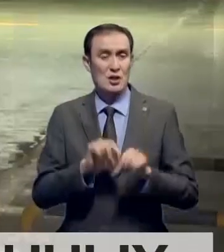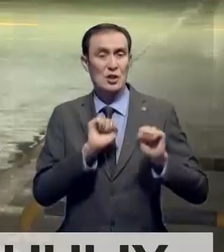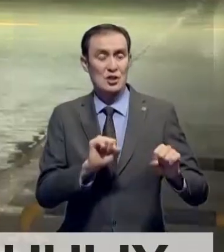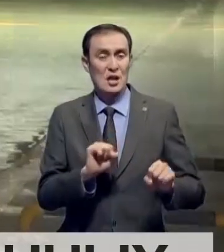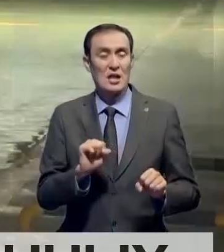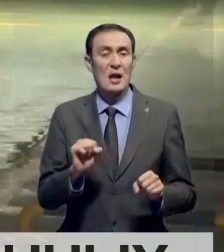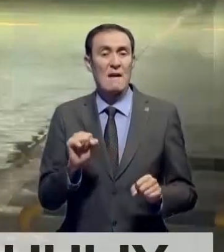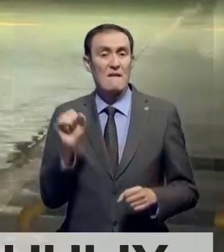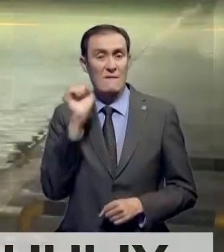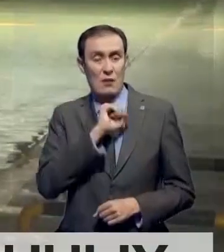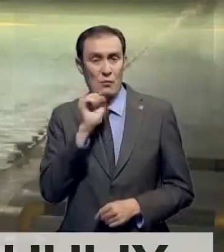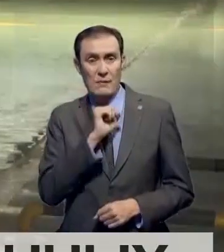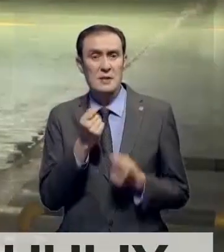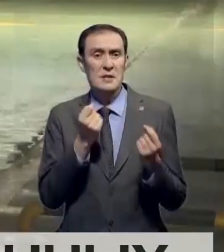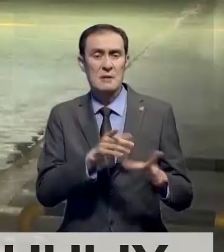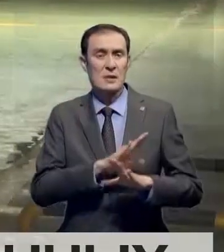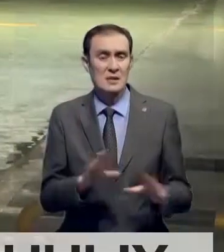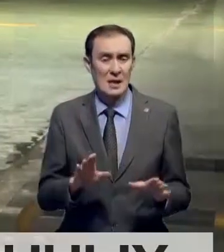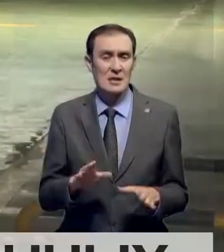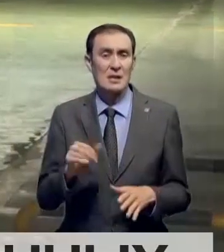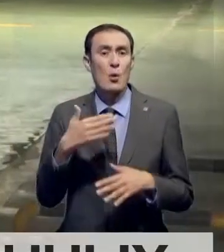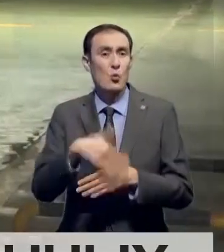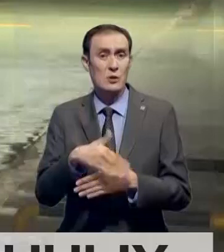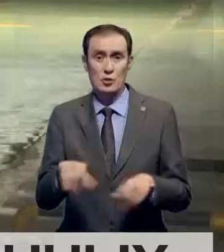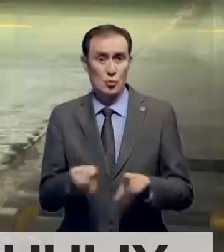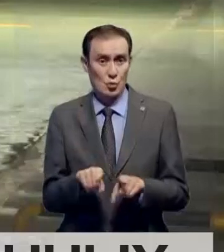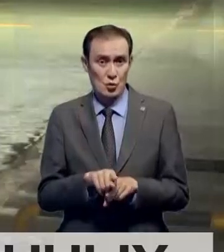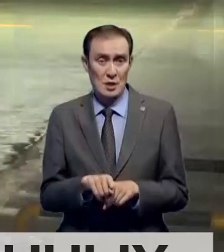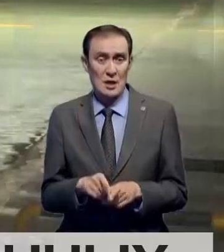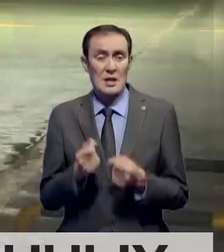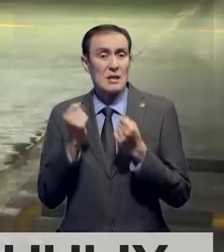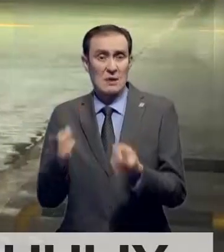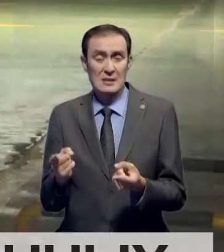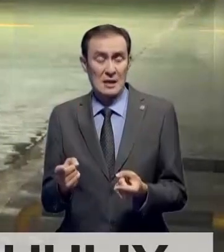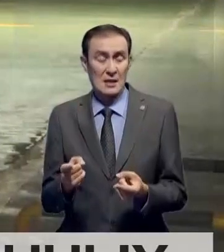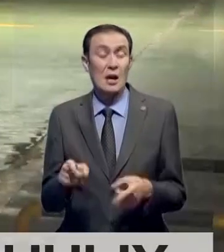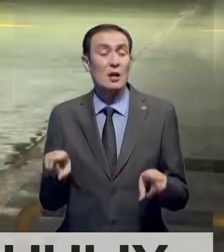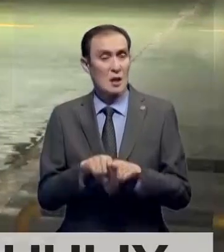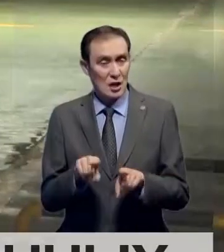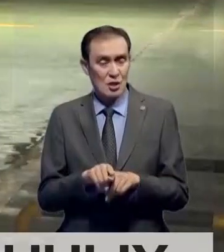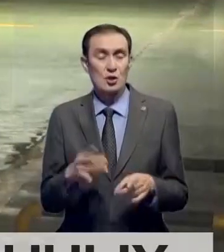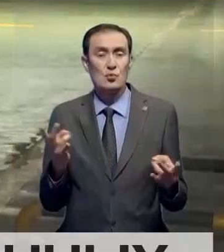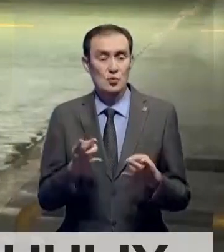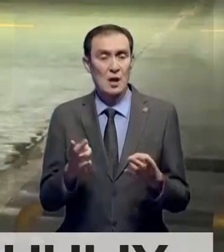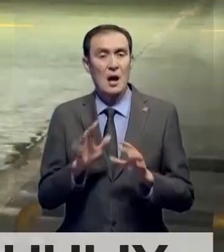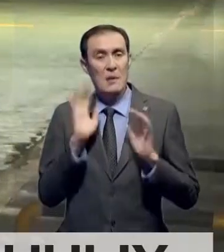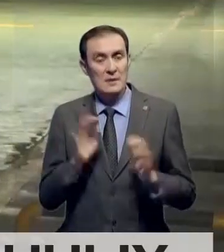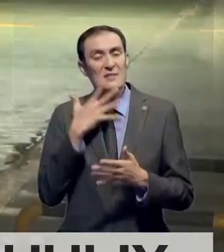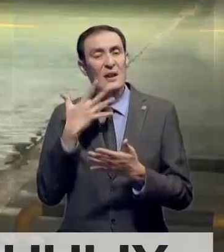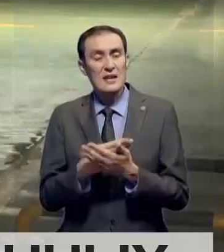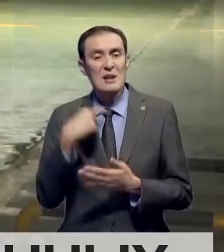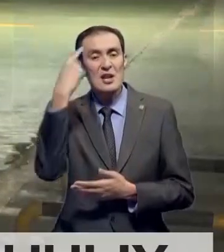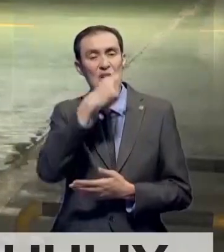от мошенников. Не бросайте посередине дороги, другими словами, не оставляйте, где попало. Точно так же нужно относиться и к